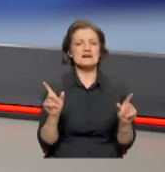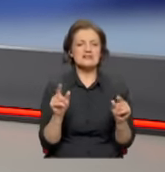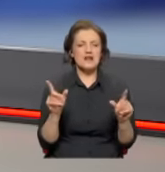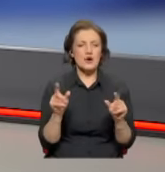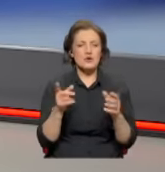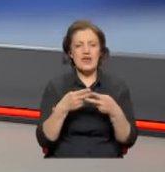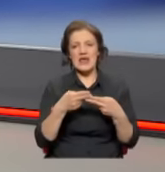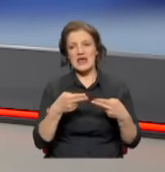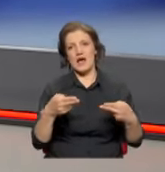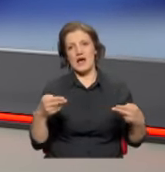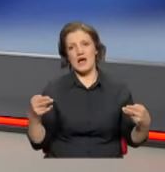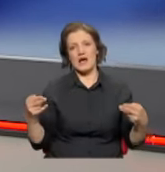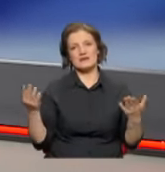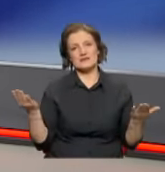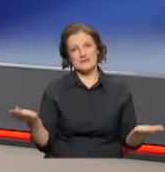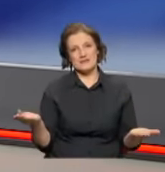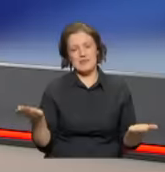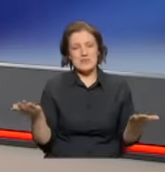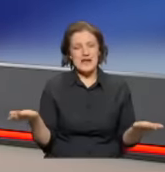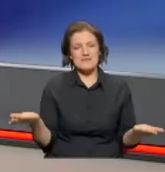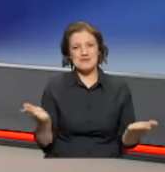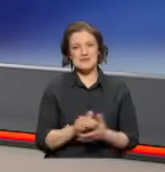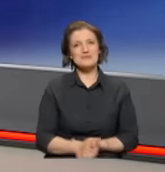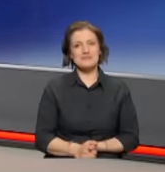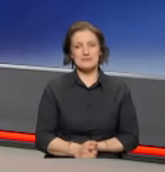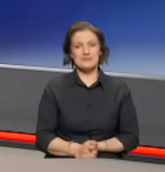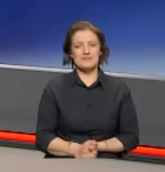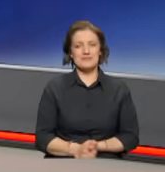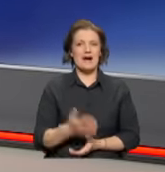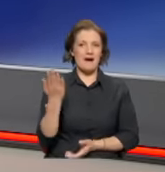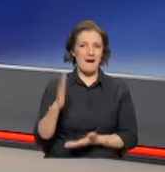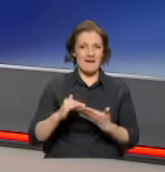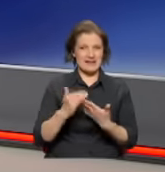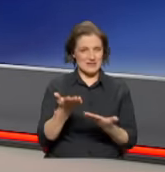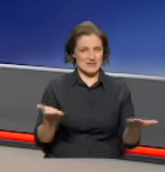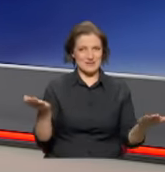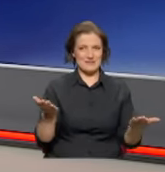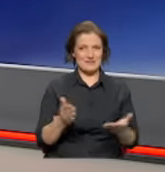İstakoz hikayesiymiş ya. Neymiş yani? Aa arkadaşlar,